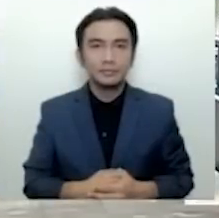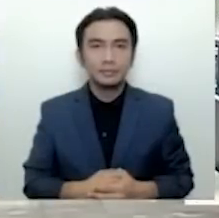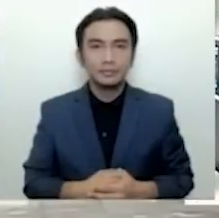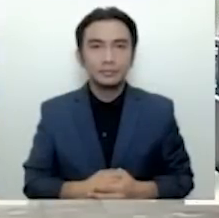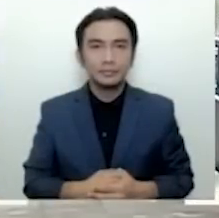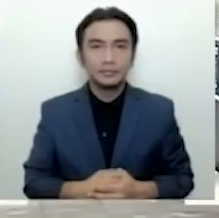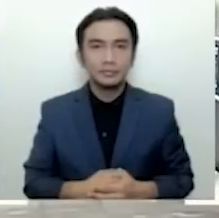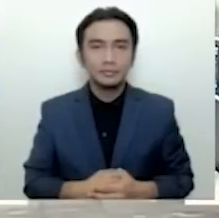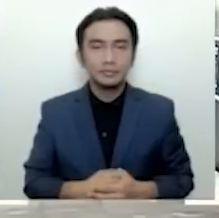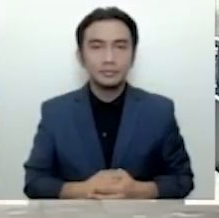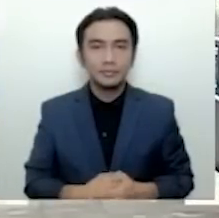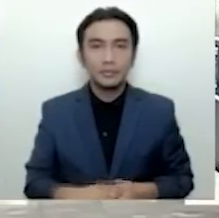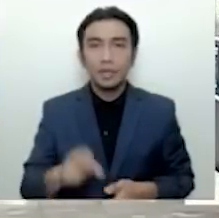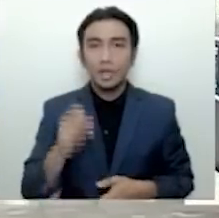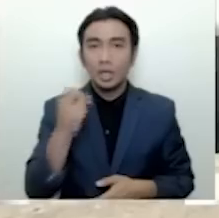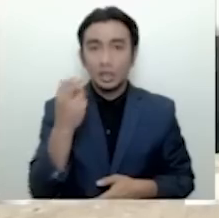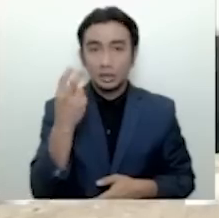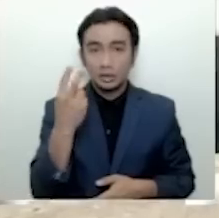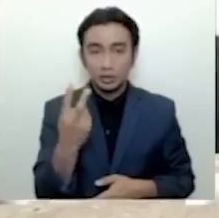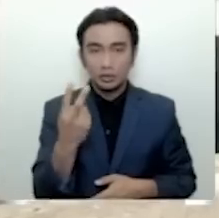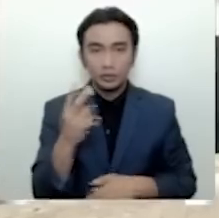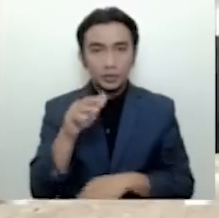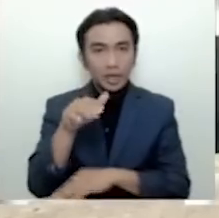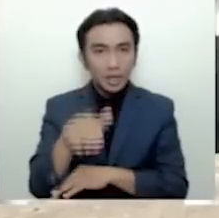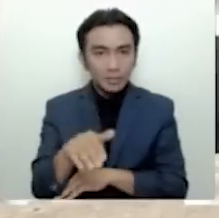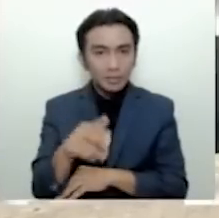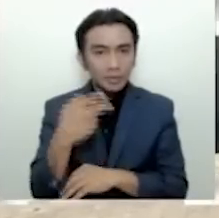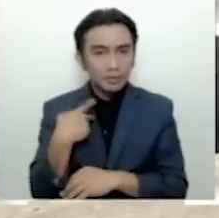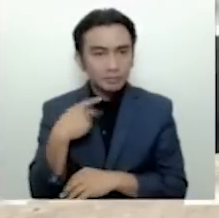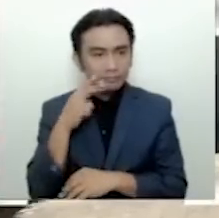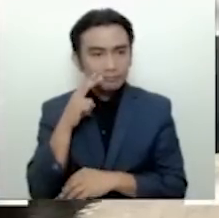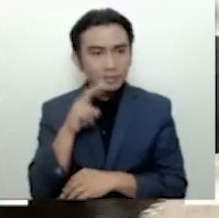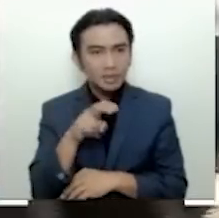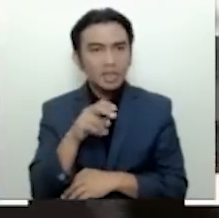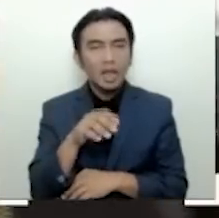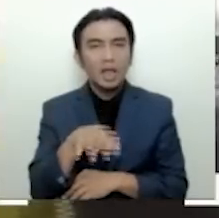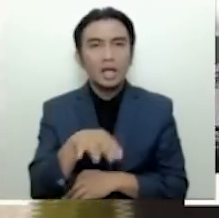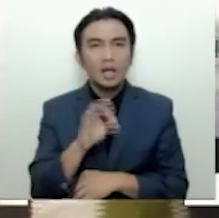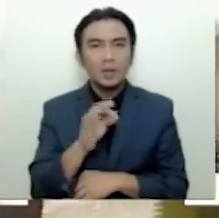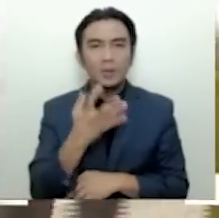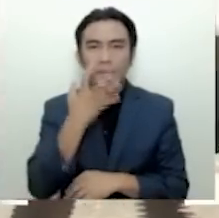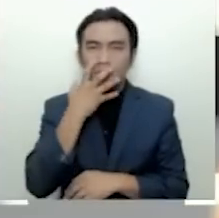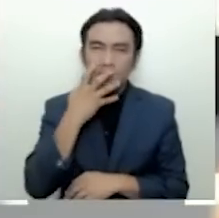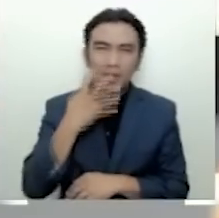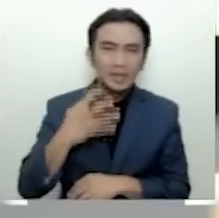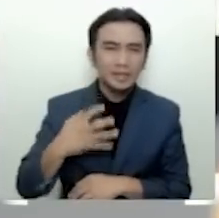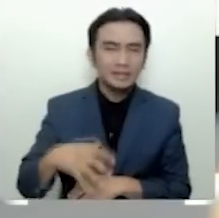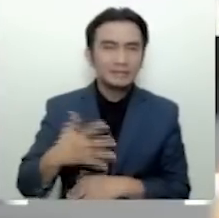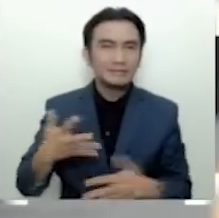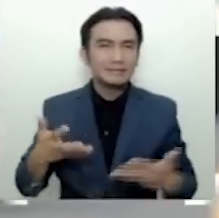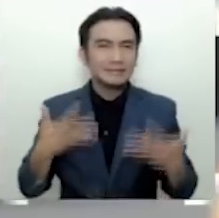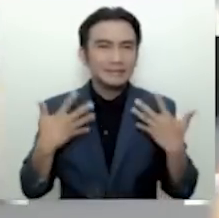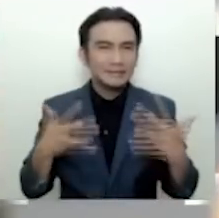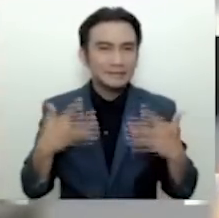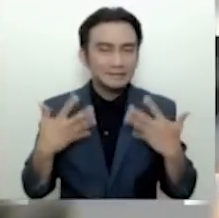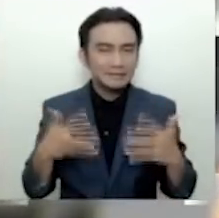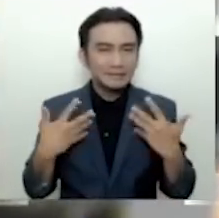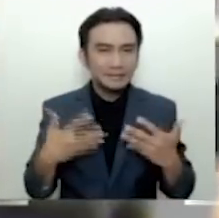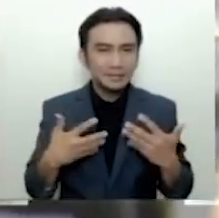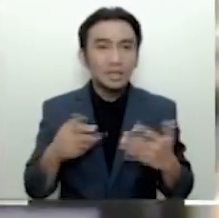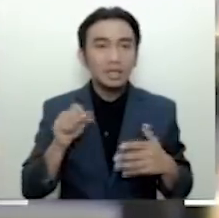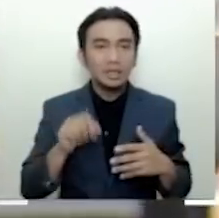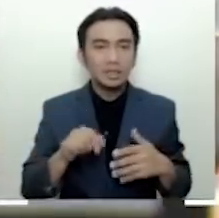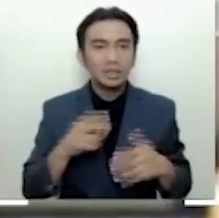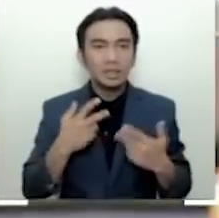Alas 2 ng hapon kanina sa NAIA, pumalo sa 42 degrees Celsius ang init factor o damang init. Pasok yan sa tinatawag na